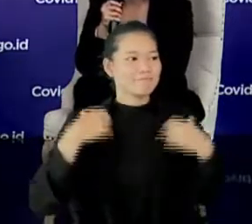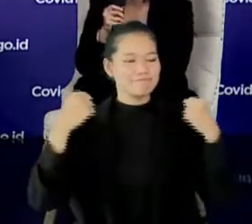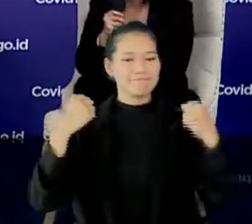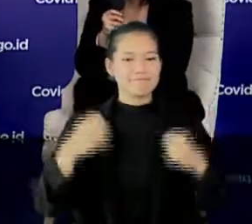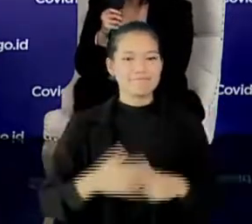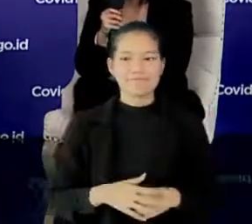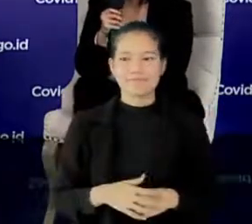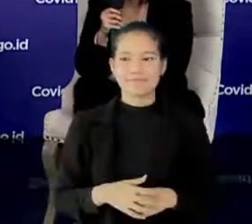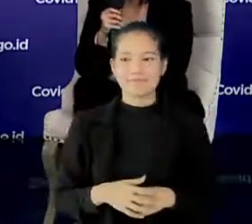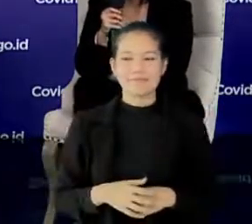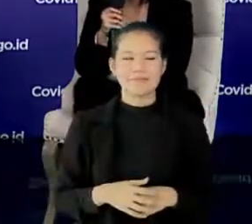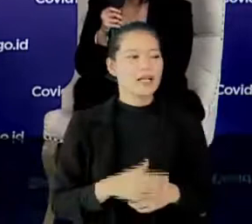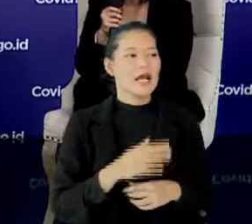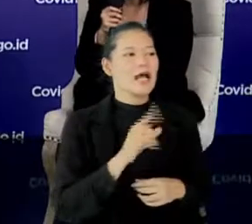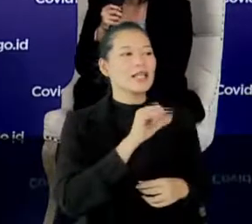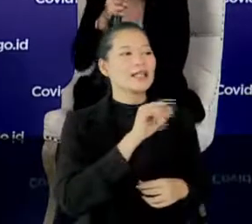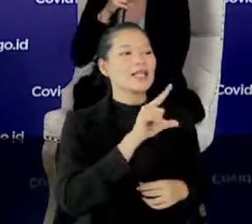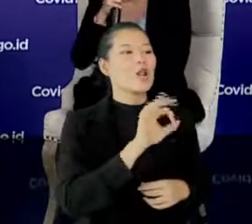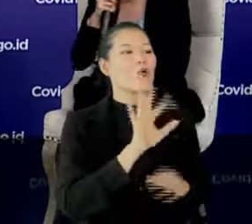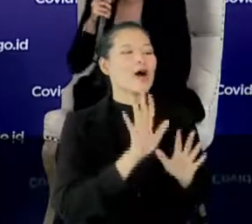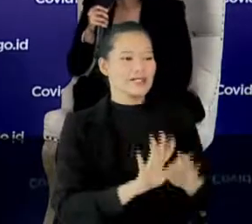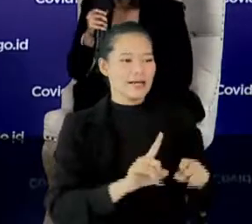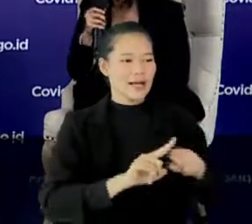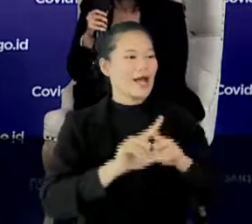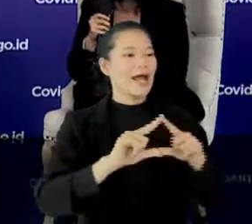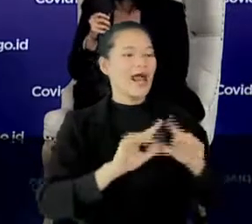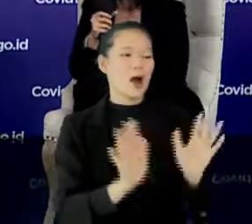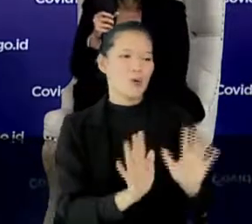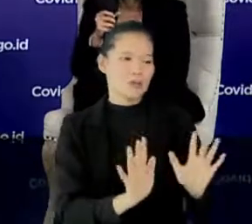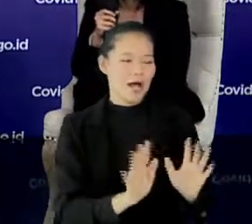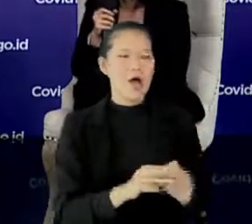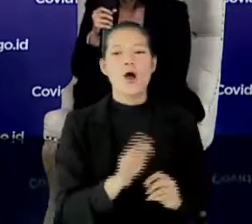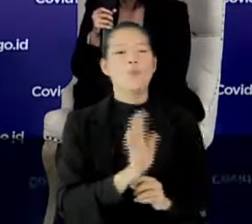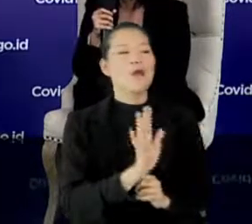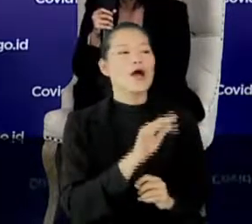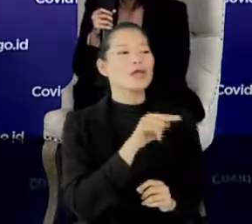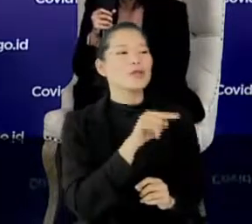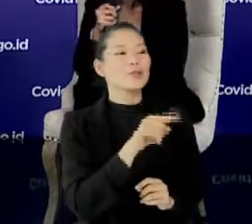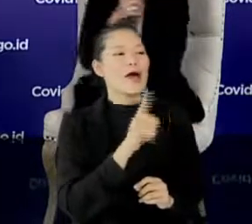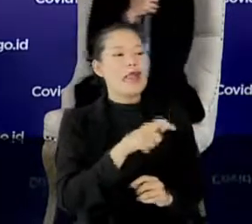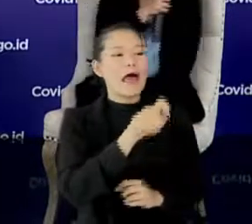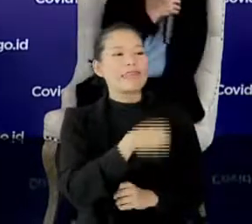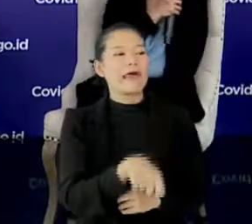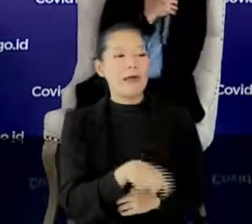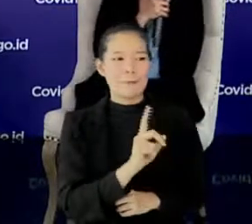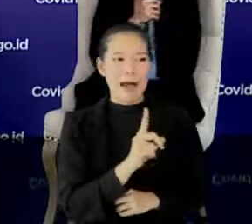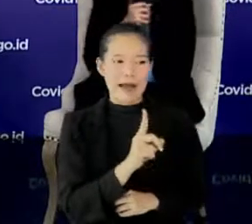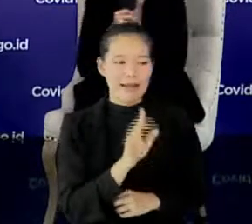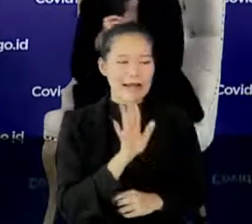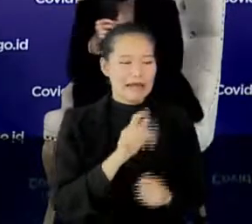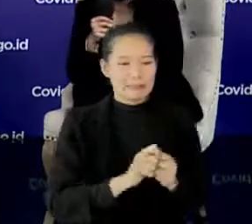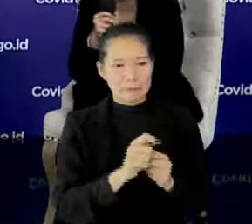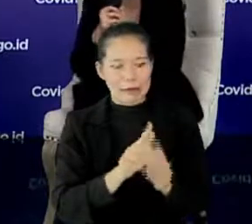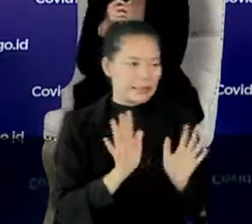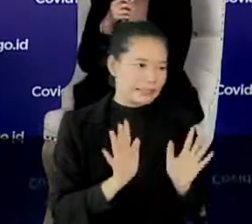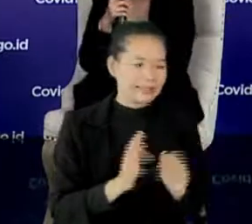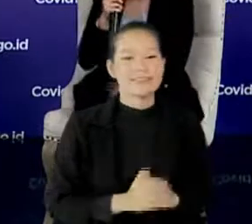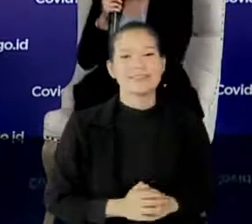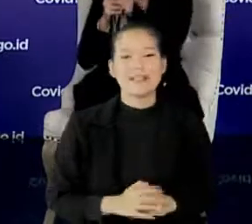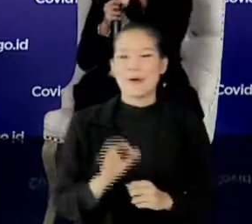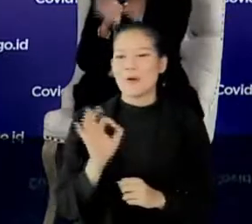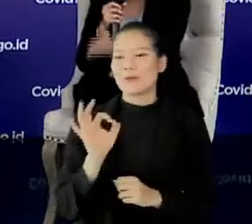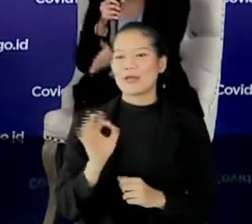Mbak. Sehat? Lilo aja Mbak, jangan pakai Kla. Oke, Mas Lilo aja ya. Bukan, itu ada ATM-nya kalau nyebut nama band.